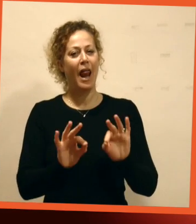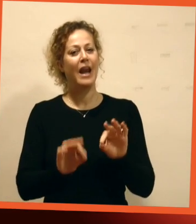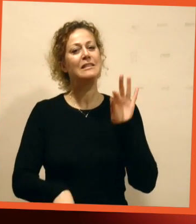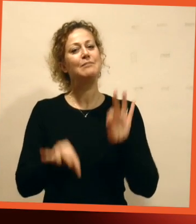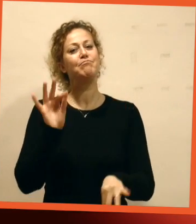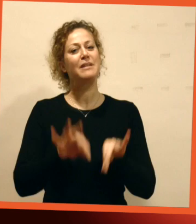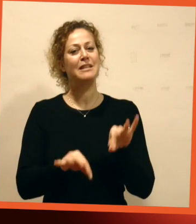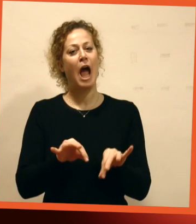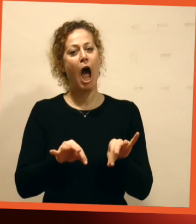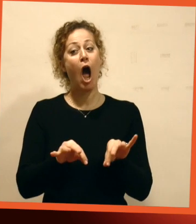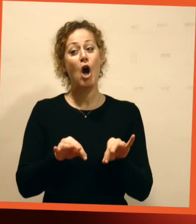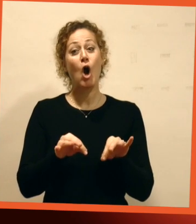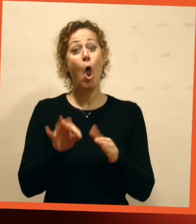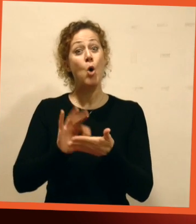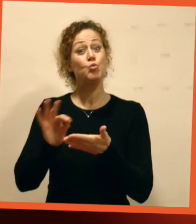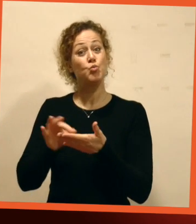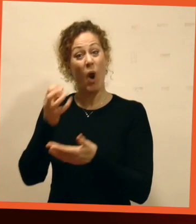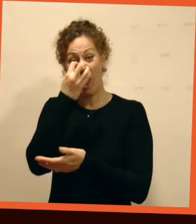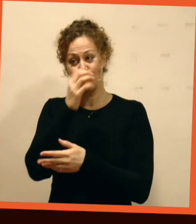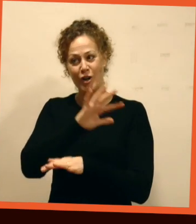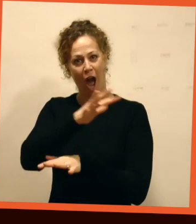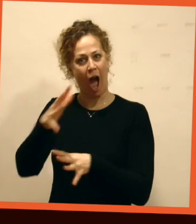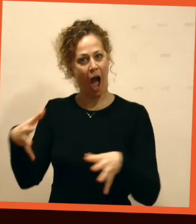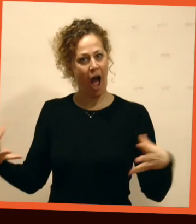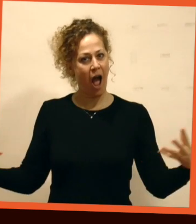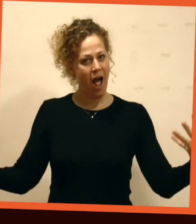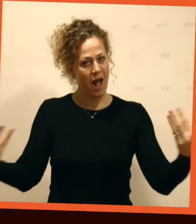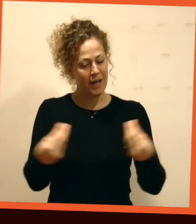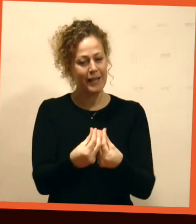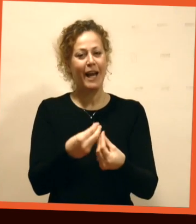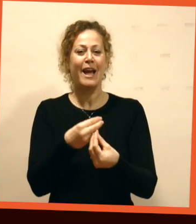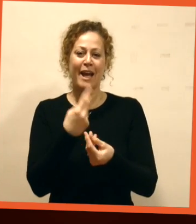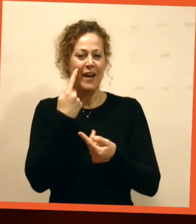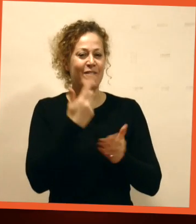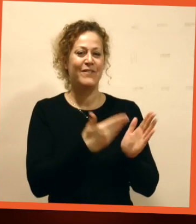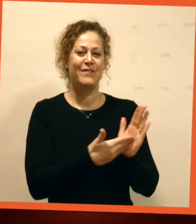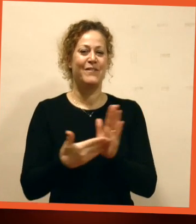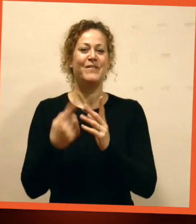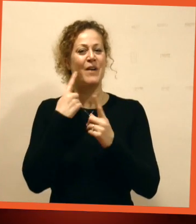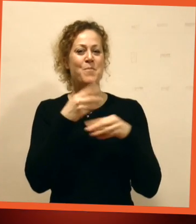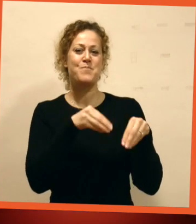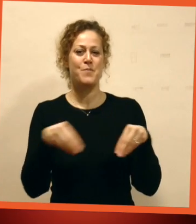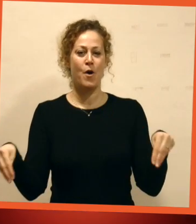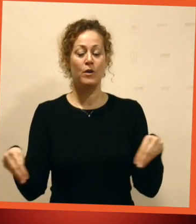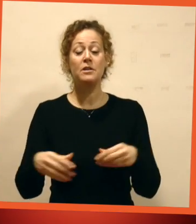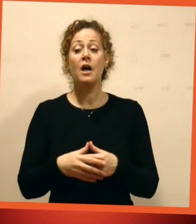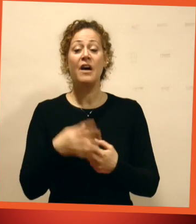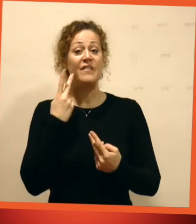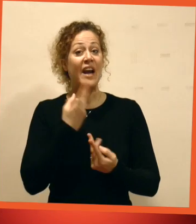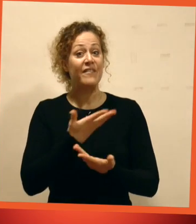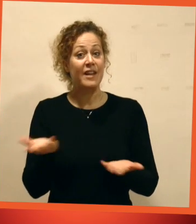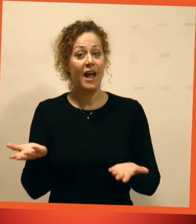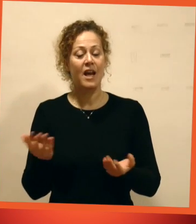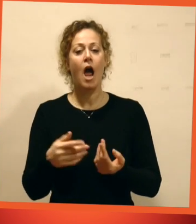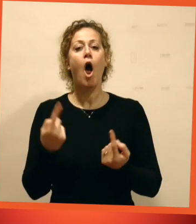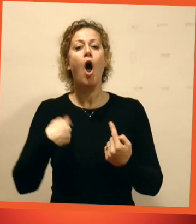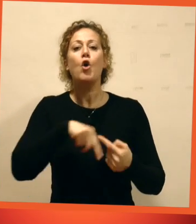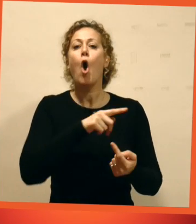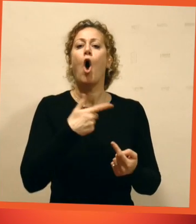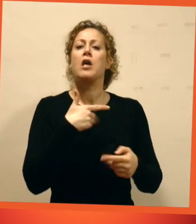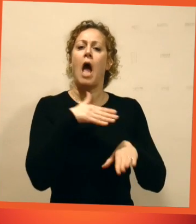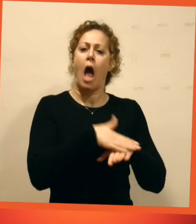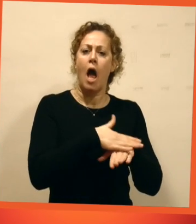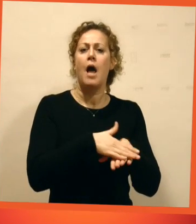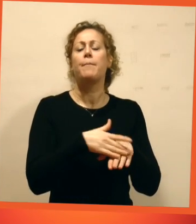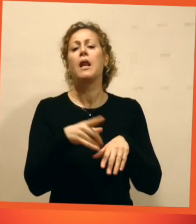circo, e noi che abitualmente lavoriamo abili e disabili insieme, uh-huh, avevamo uno spettacolo pronto di cui peraltro